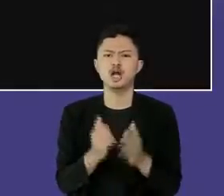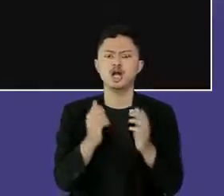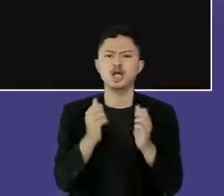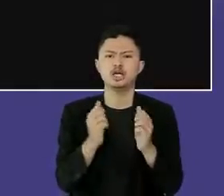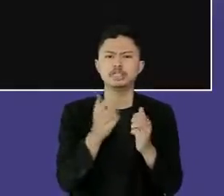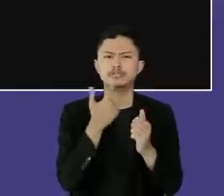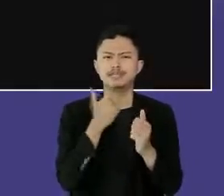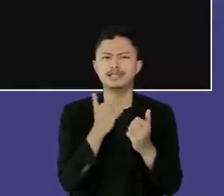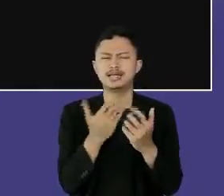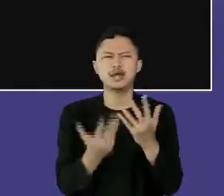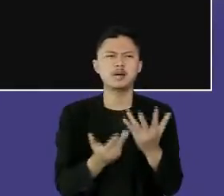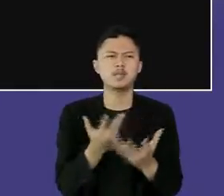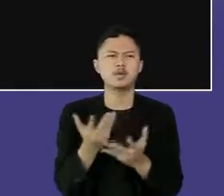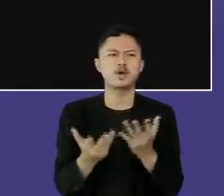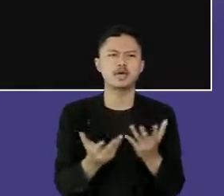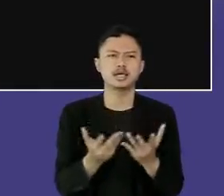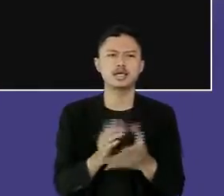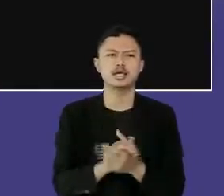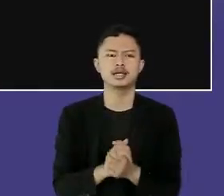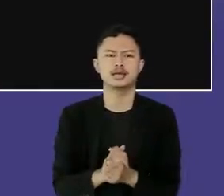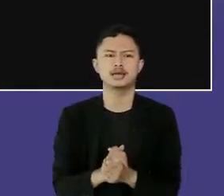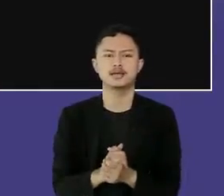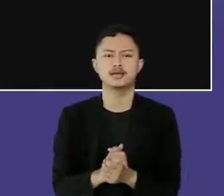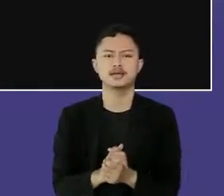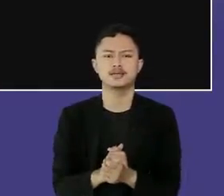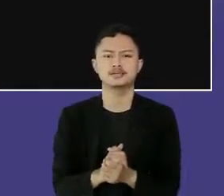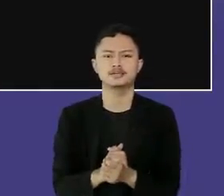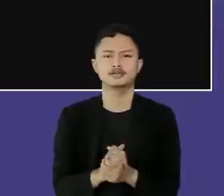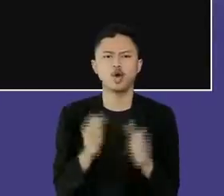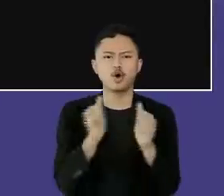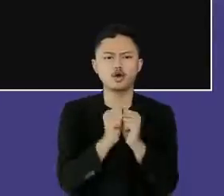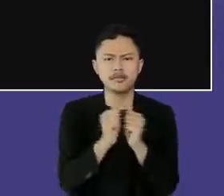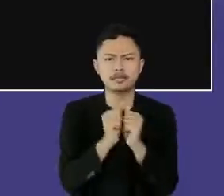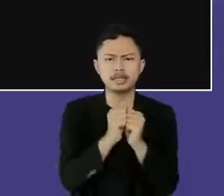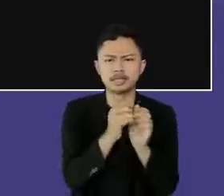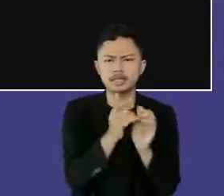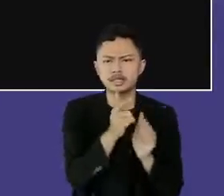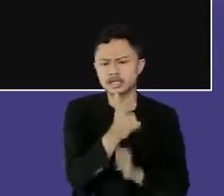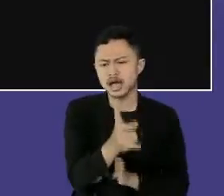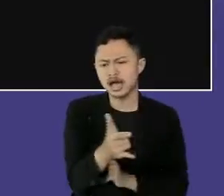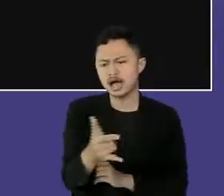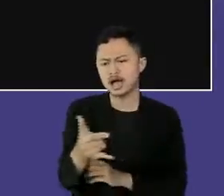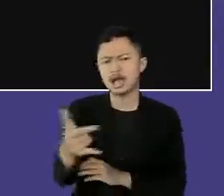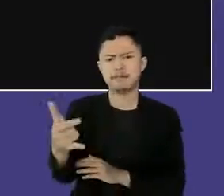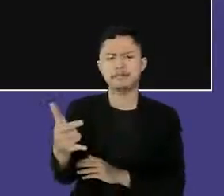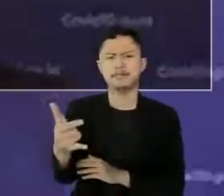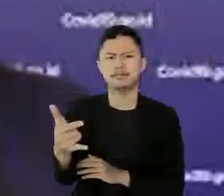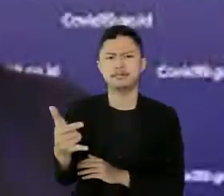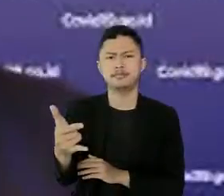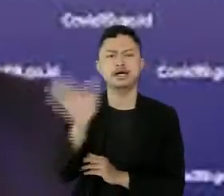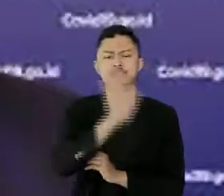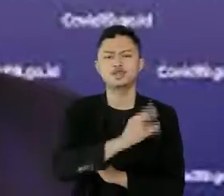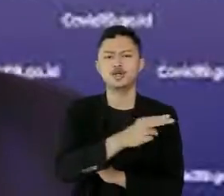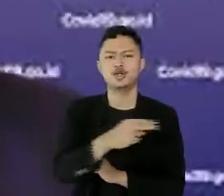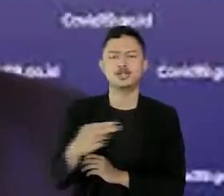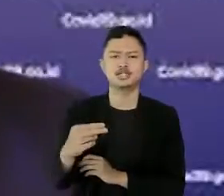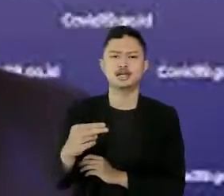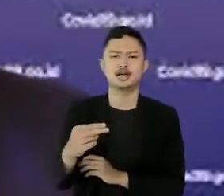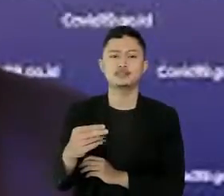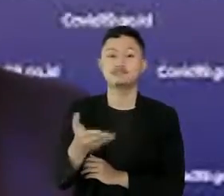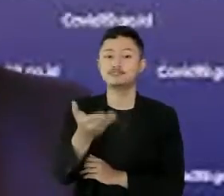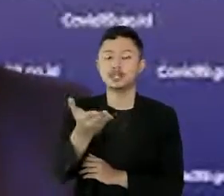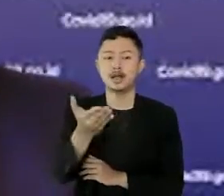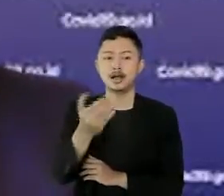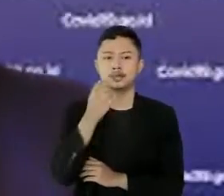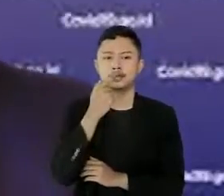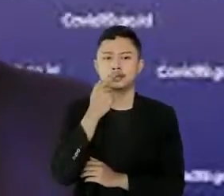konsisten dari industri pariwisata di wilayah ya, di daerah manapun di Indonesia. Silakan